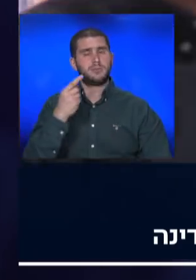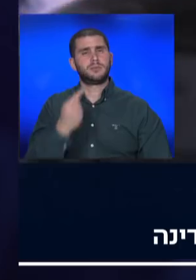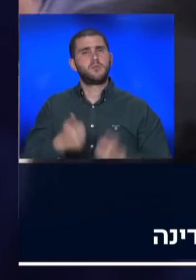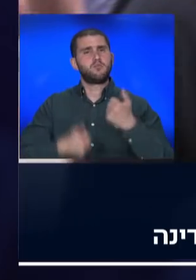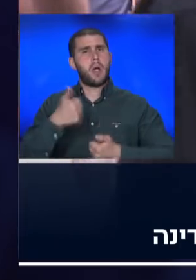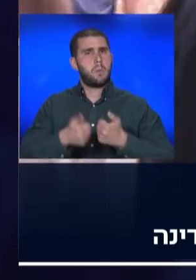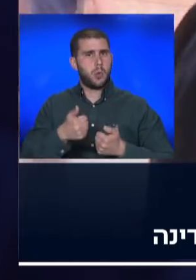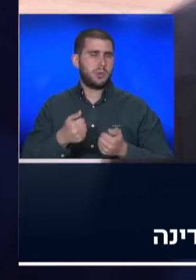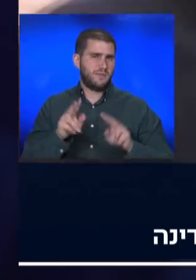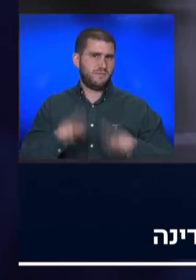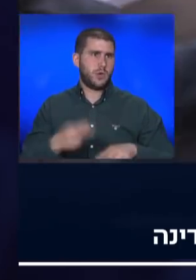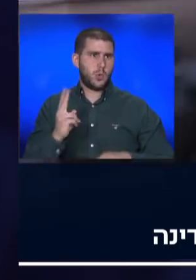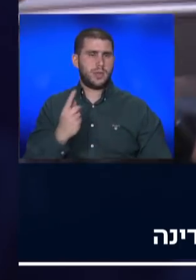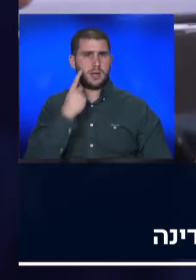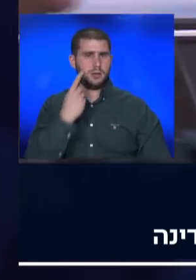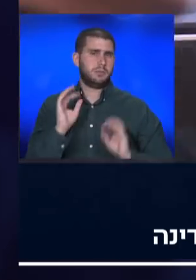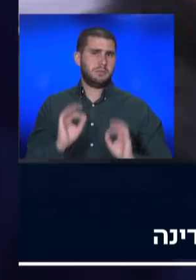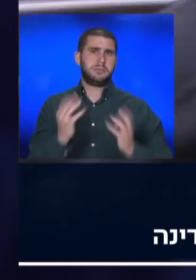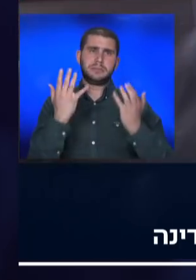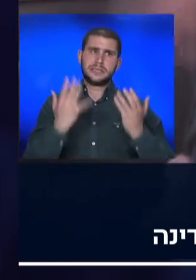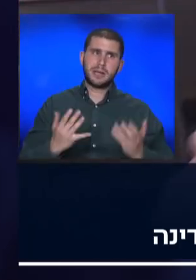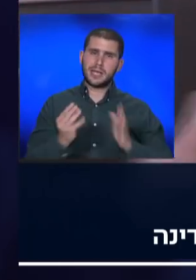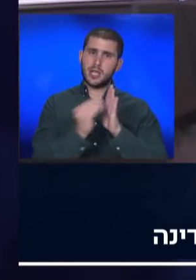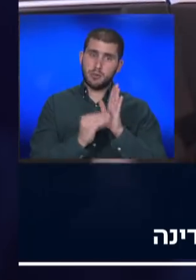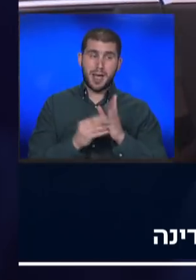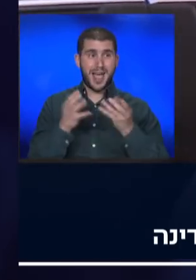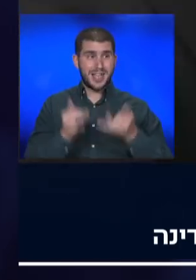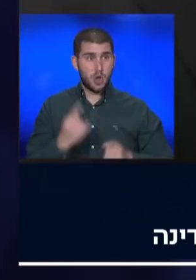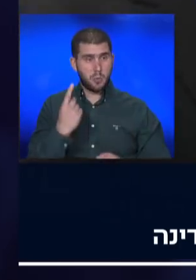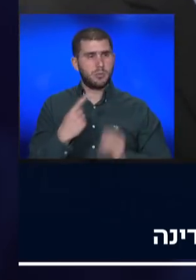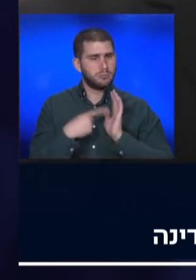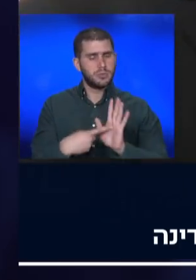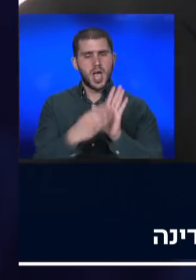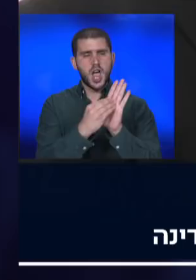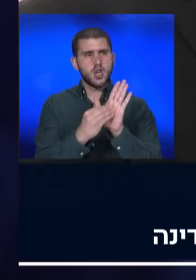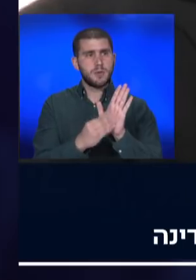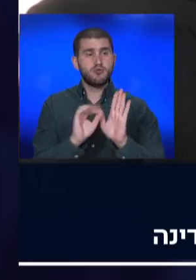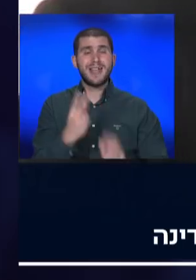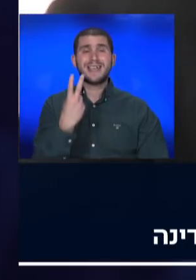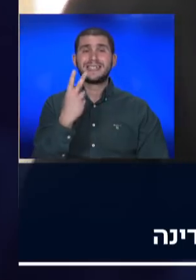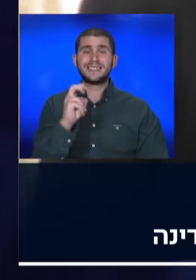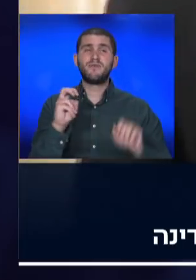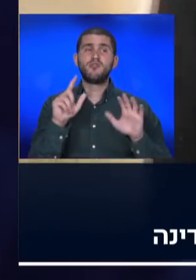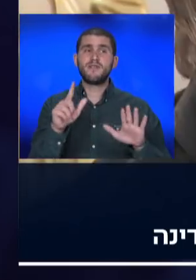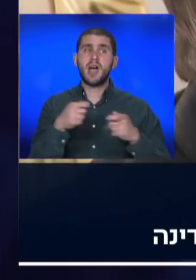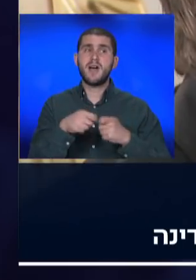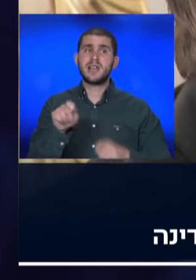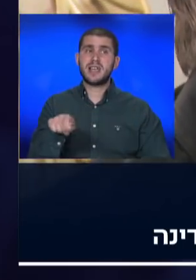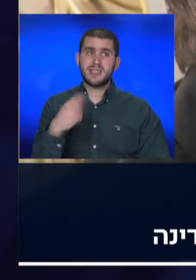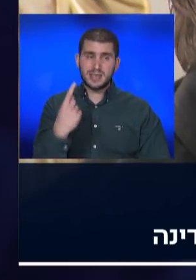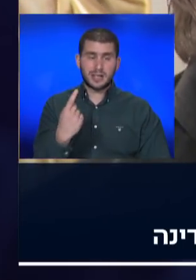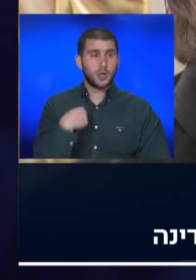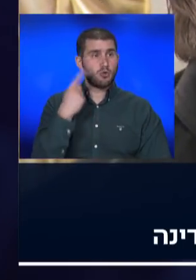מבחינה מספרית, מבחינת הרשימה. הוא היום מציג רשימה של 27 חברי כנסת. אני חשה שאתה